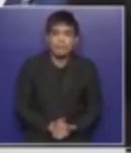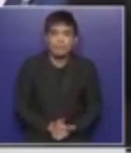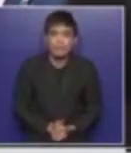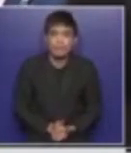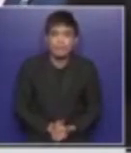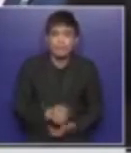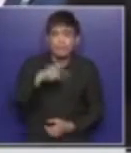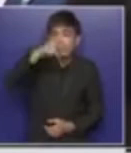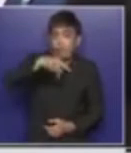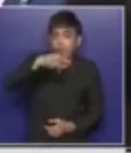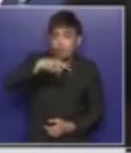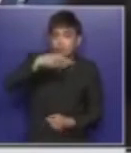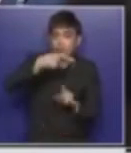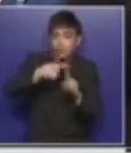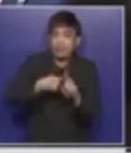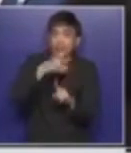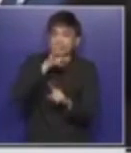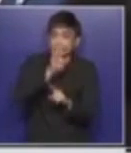เมื่อวันพุธที่ 8